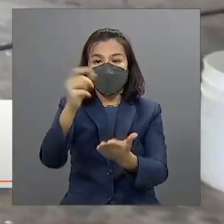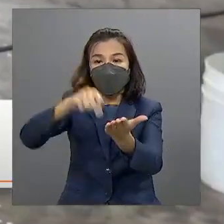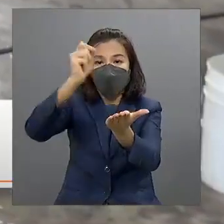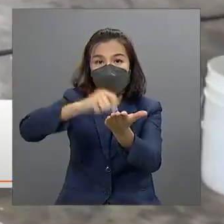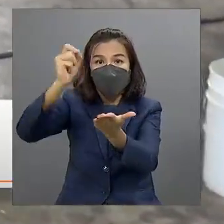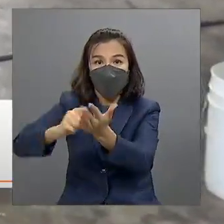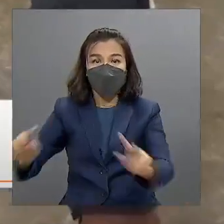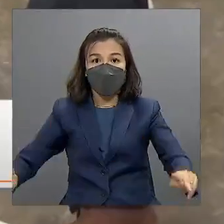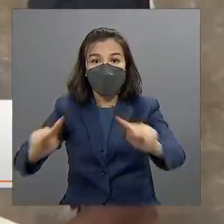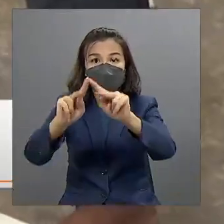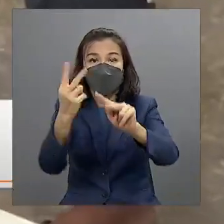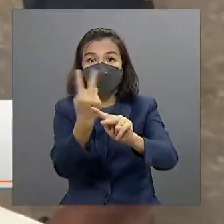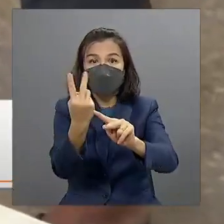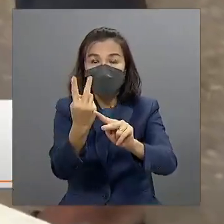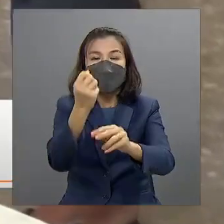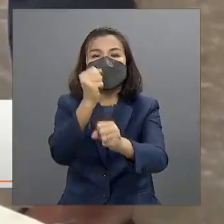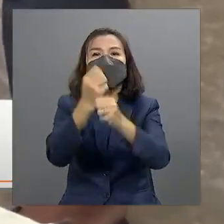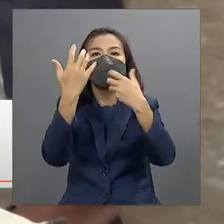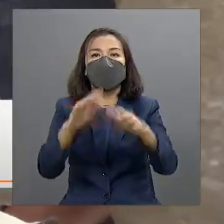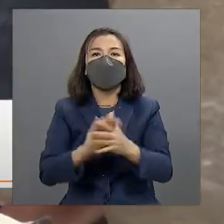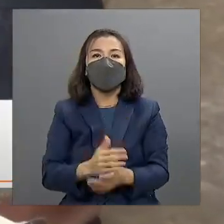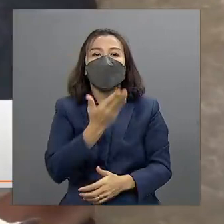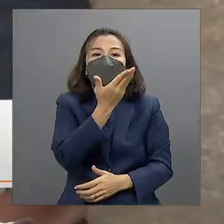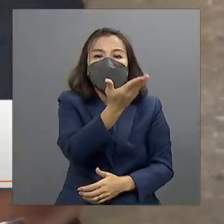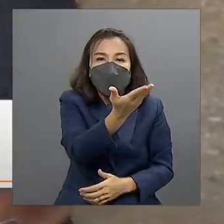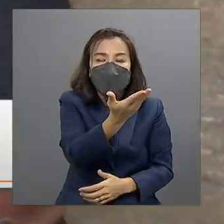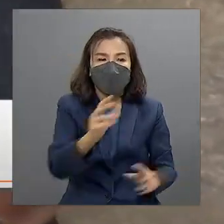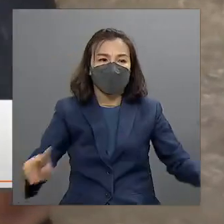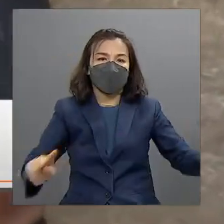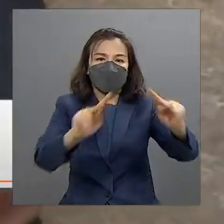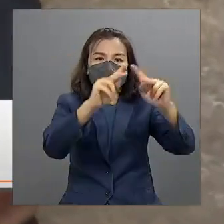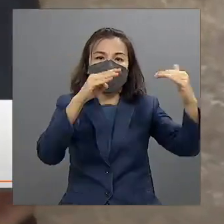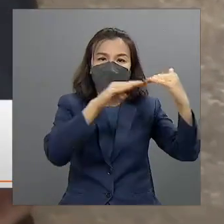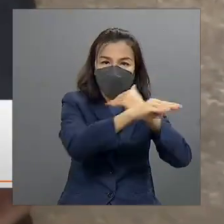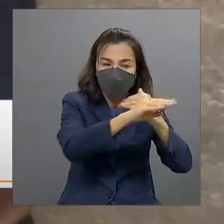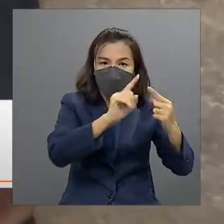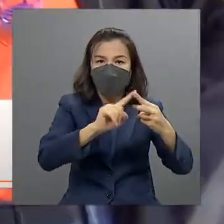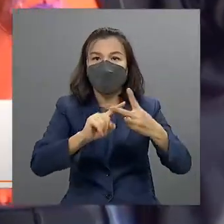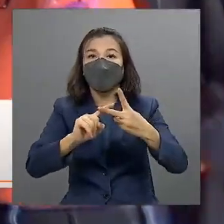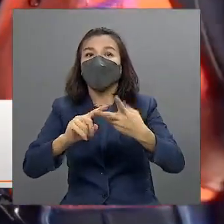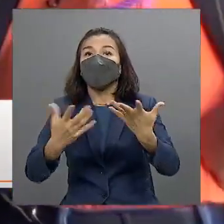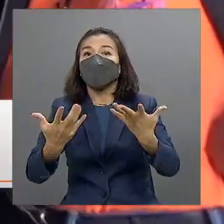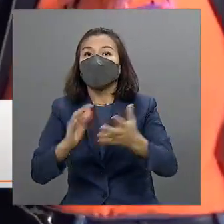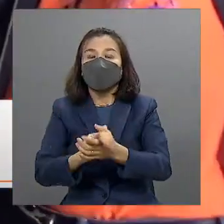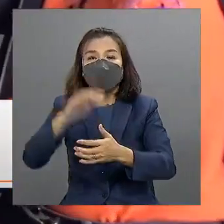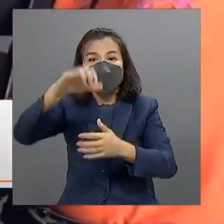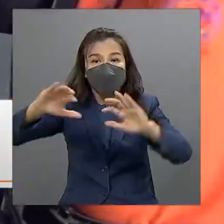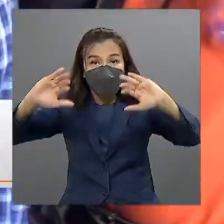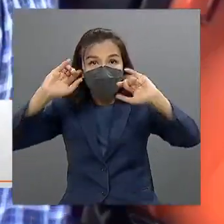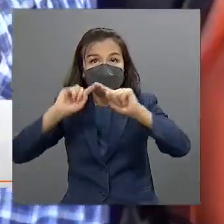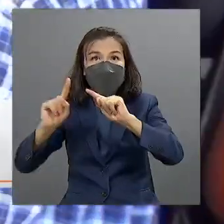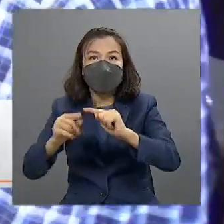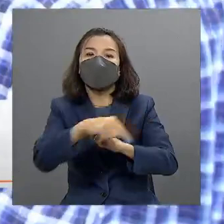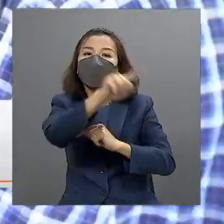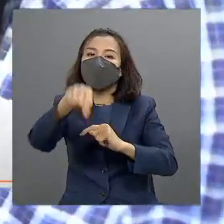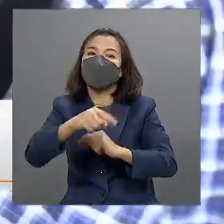ะเค